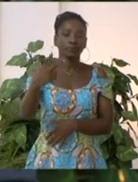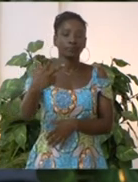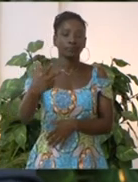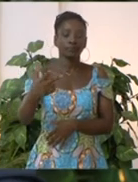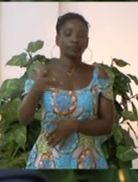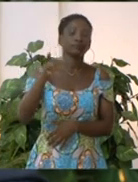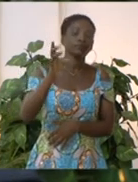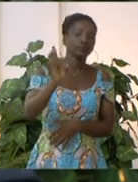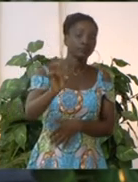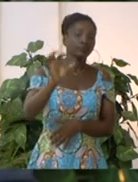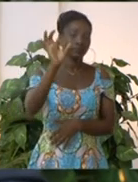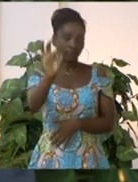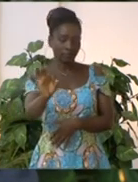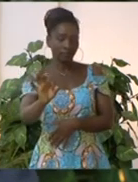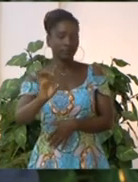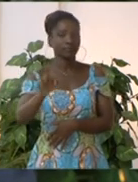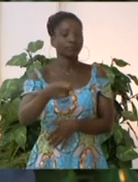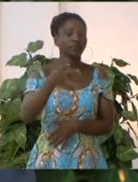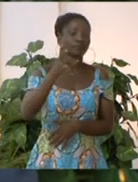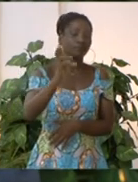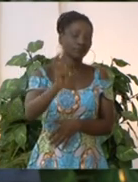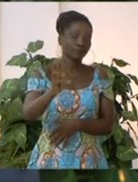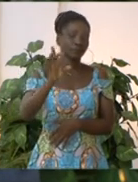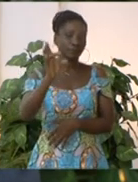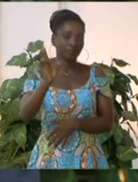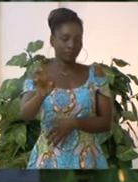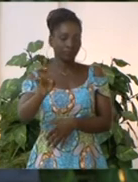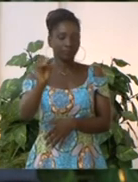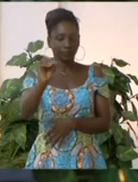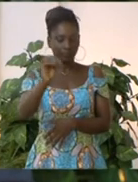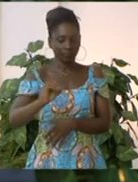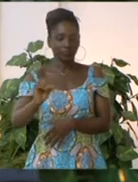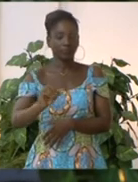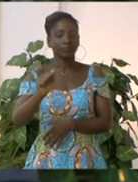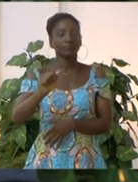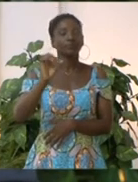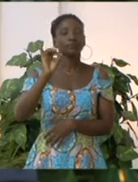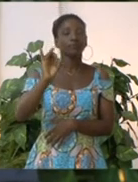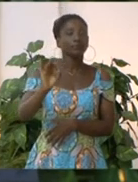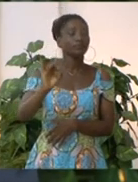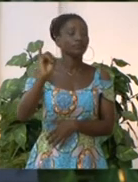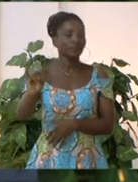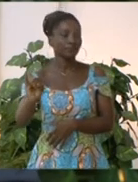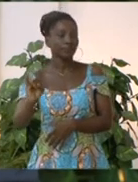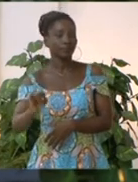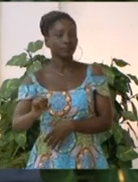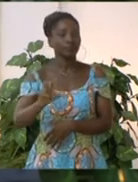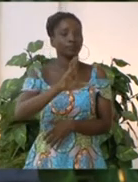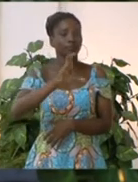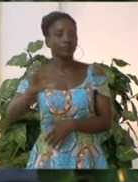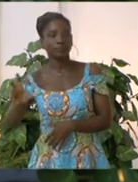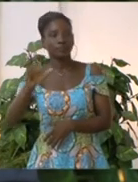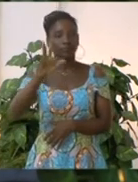79,67 % affi n'guessan pascal 339 soit